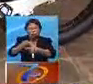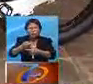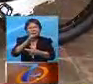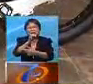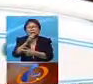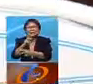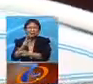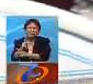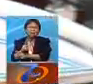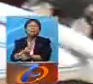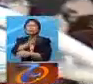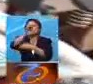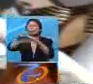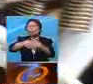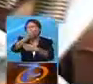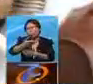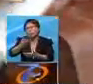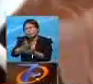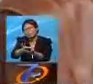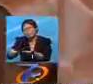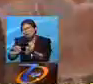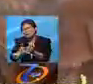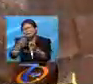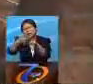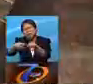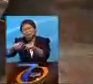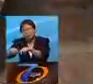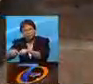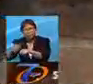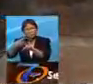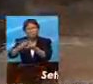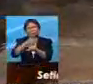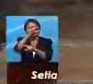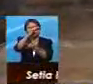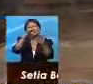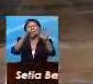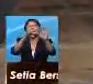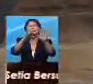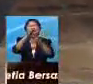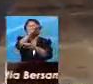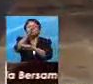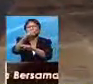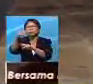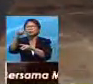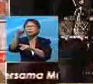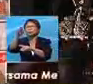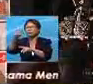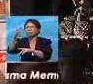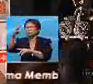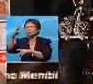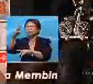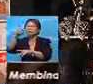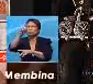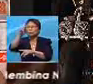E-Classic. Kesemua produk ini boleh dimiliki dengan pelbagai model dari 500 hingga 1600. Di mana